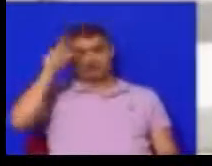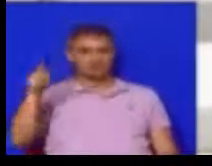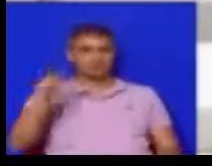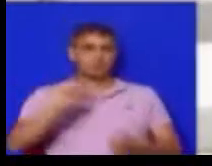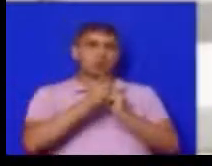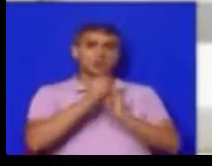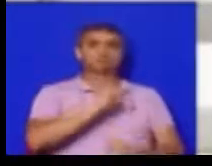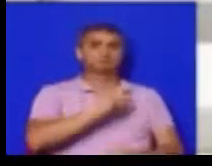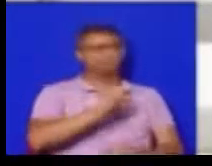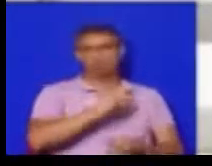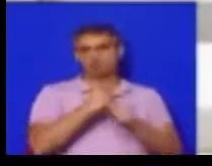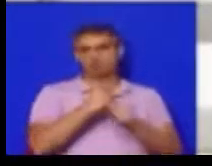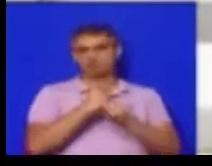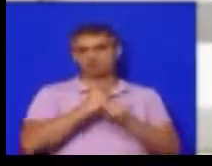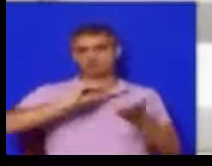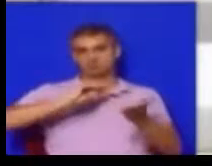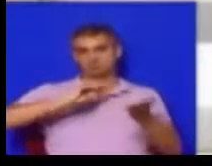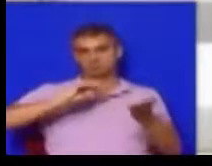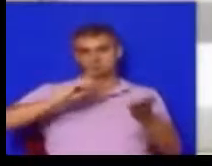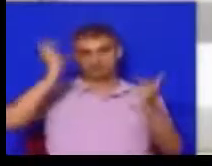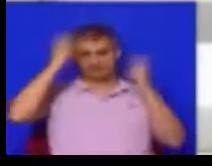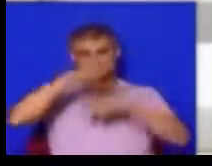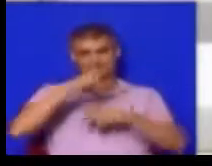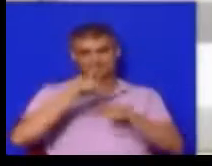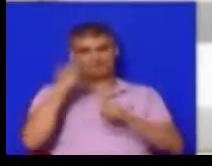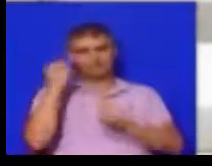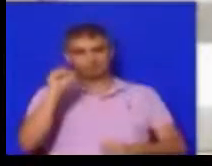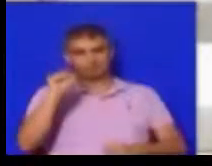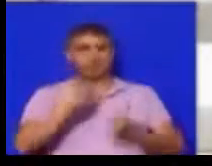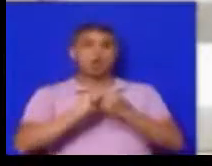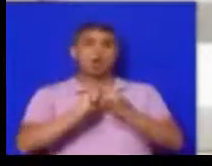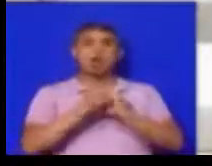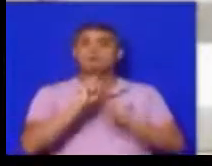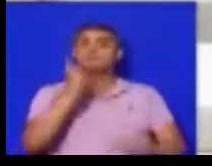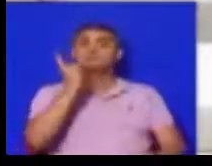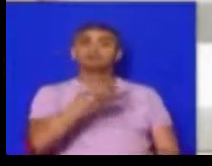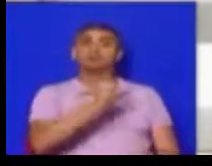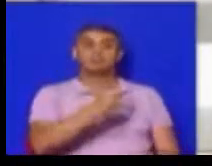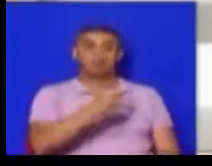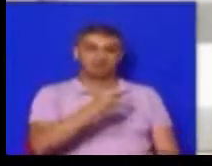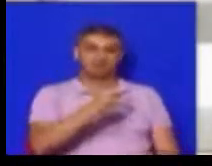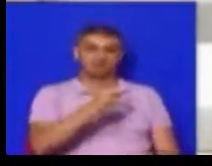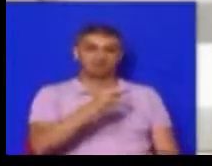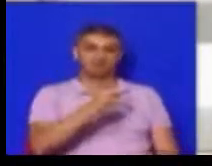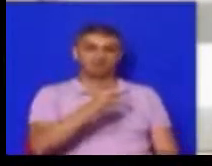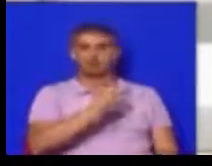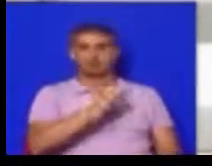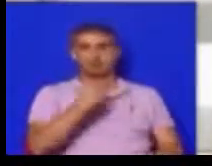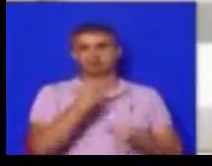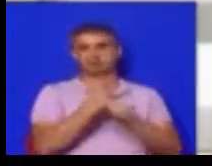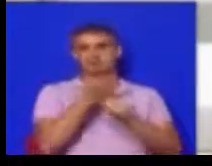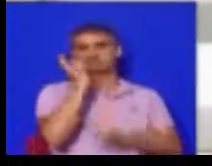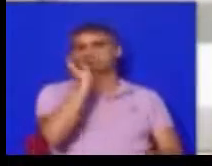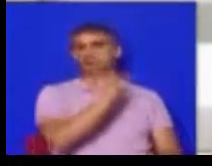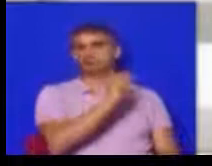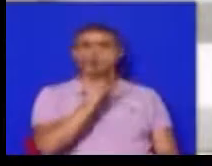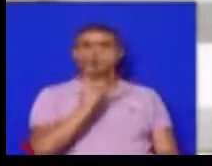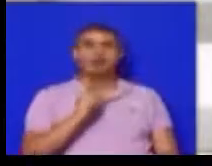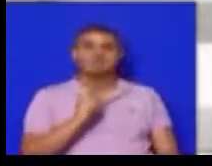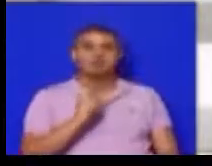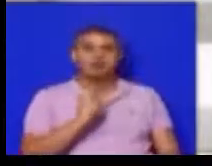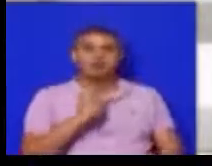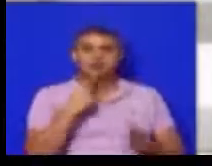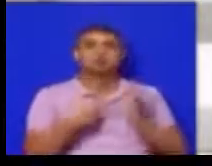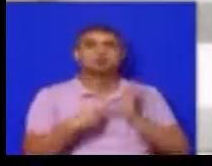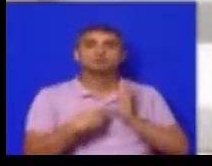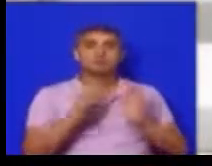הסורים לא ימלאו את ההסכם, וגם שאולי מי שמאיים לא יממש את האיום שלו. אבל המודל הסורי